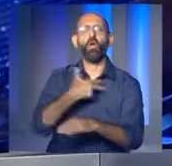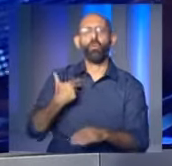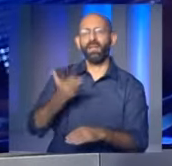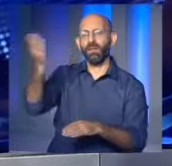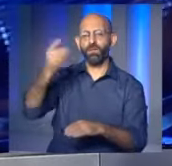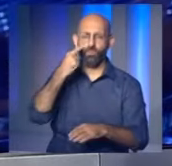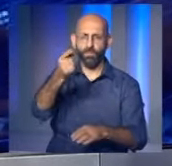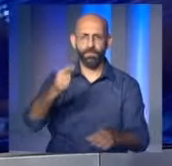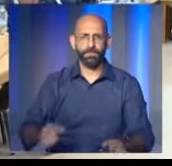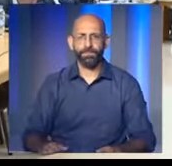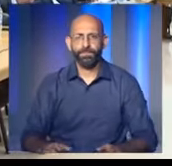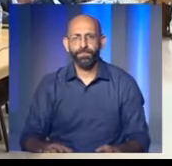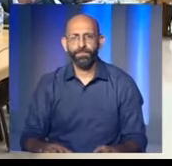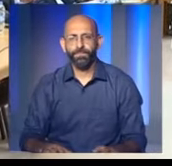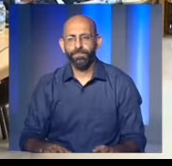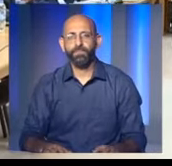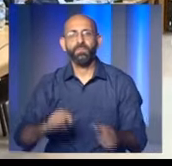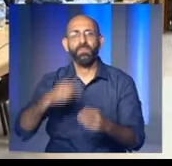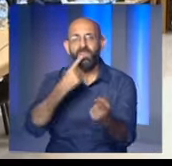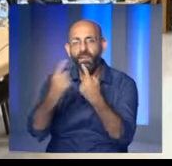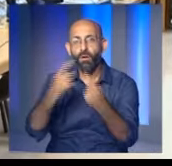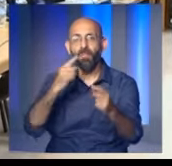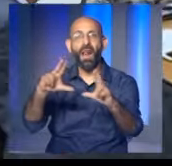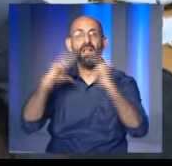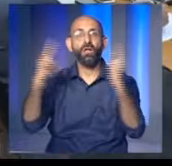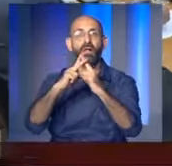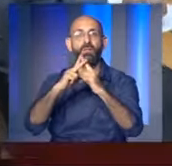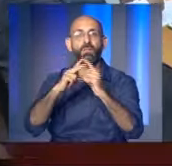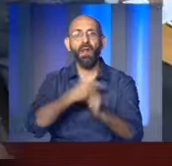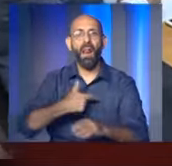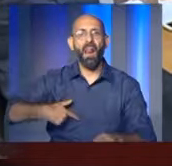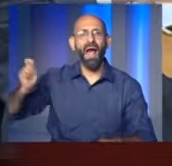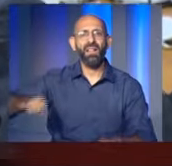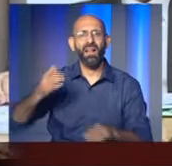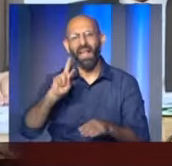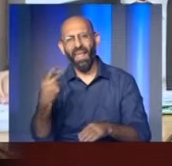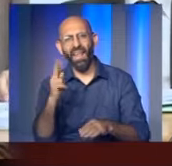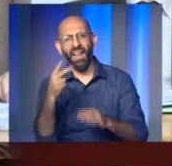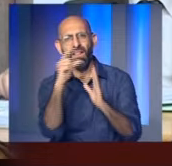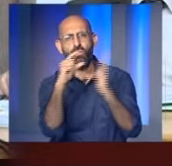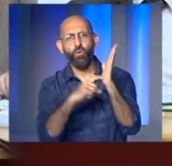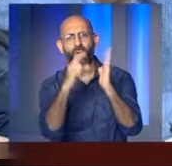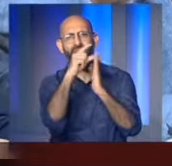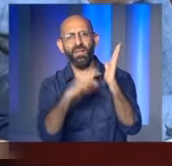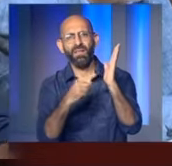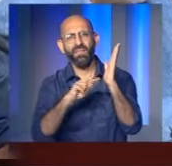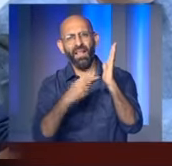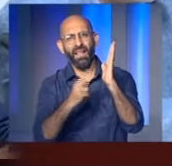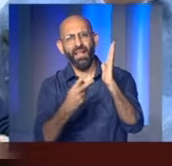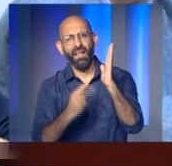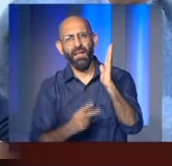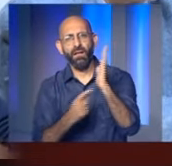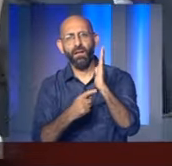الرئيس ميقاتي. ناقشت لجنة الإدارة والعدل التعديلات على قانون القضاء العسكري، وتوجه النائب جورج عدوان إلى